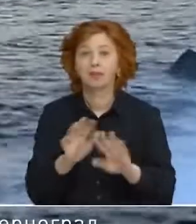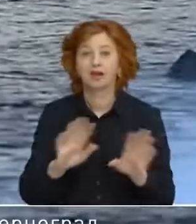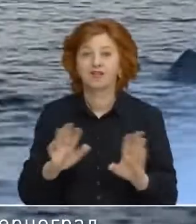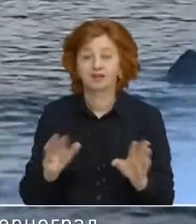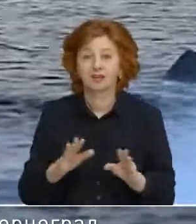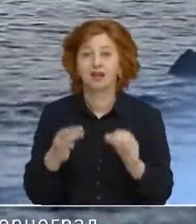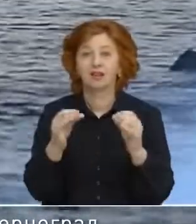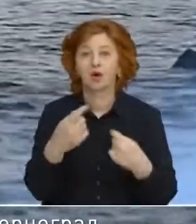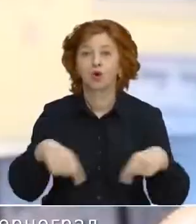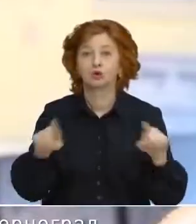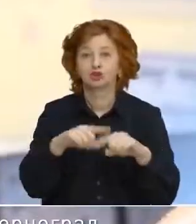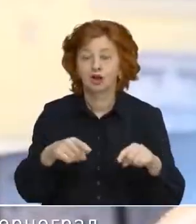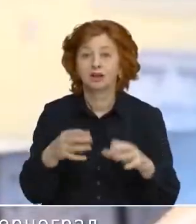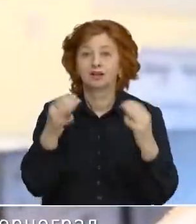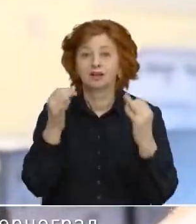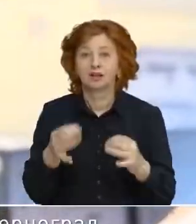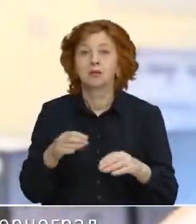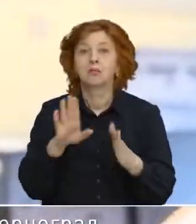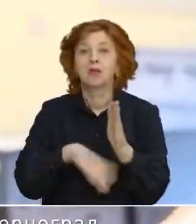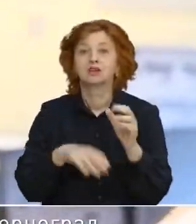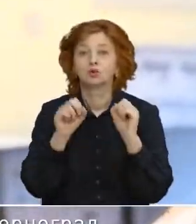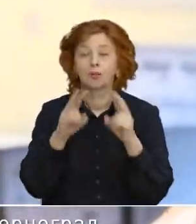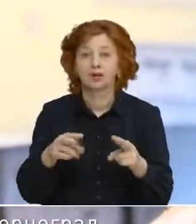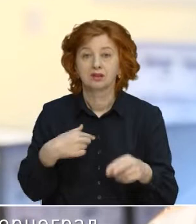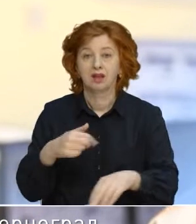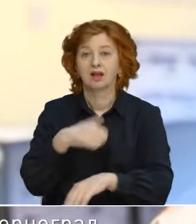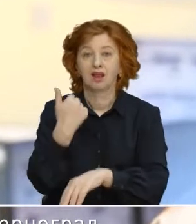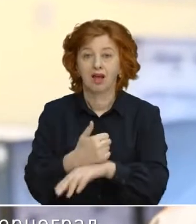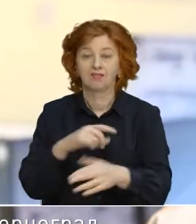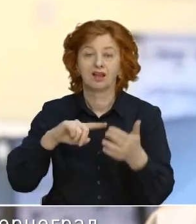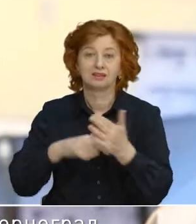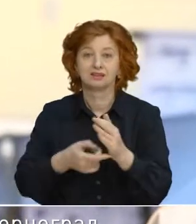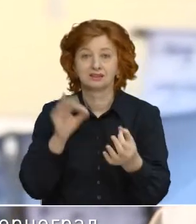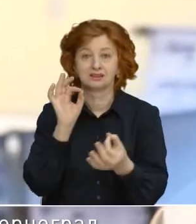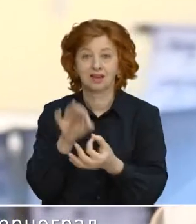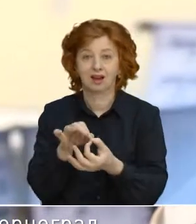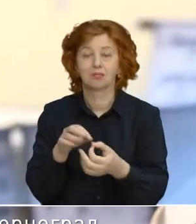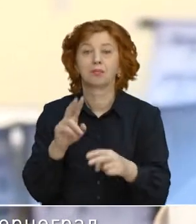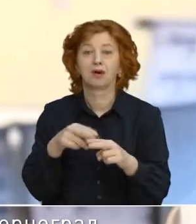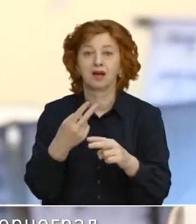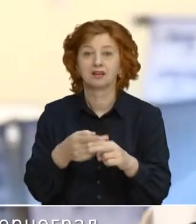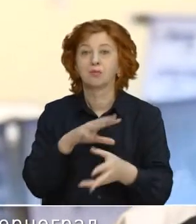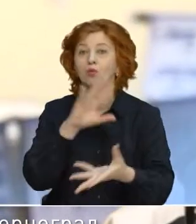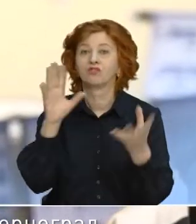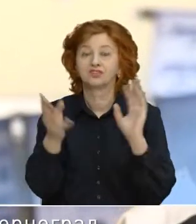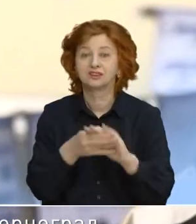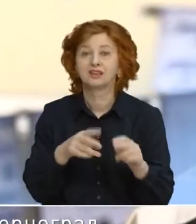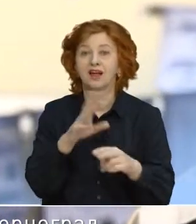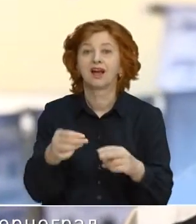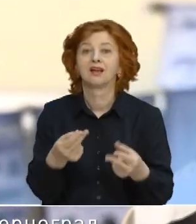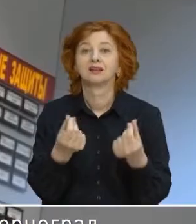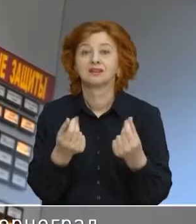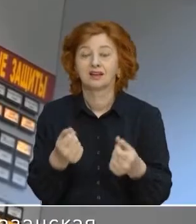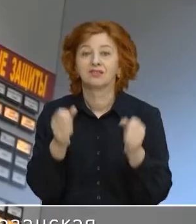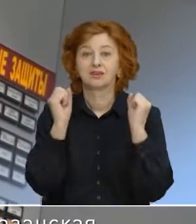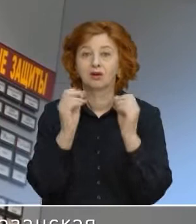среду. Безопасность АЭС – это наша приоритетная цель. Поэтому все силы и средства